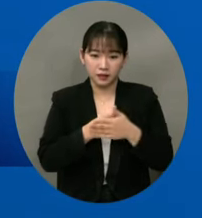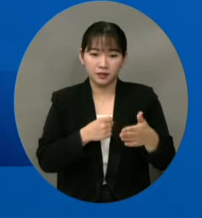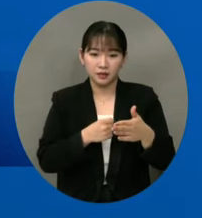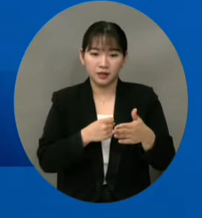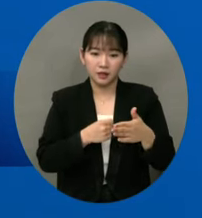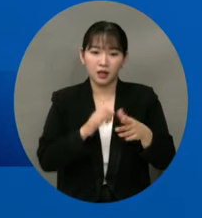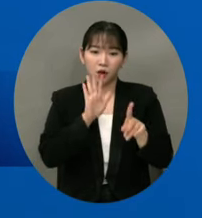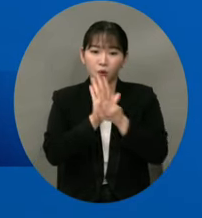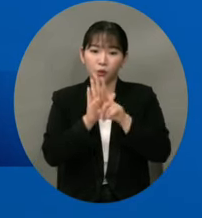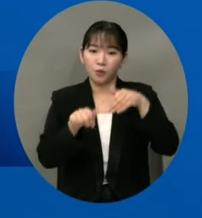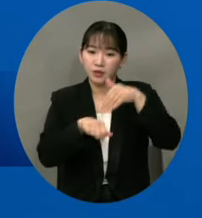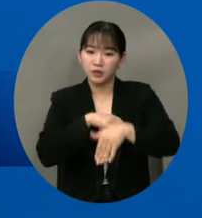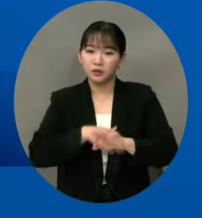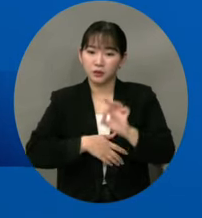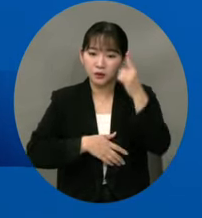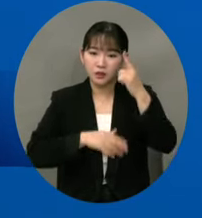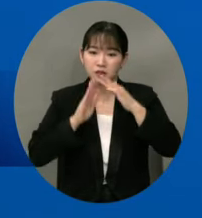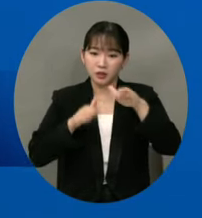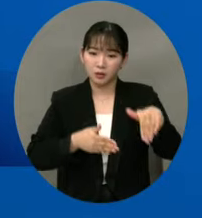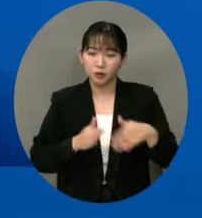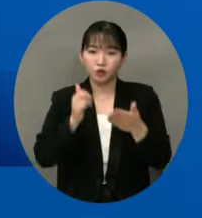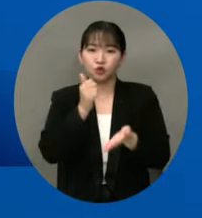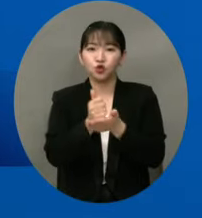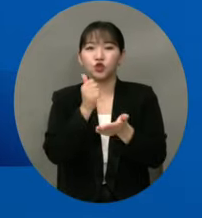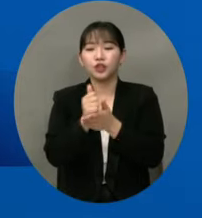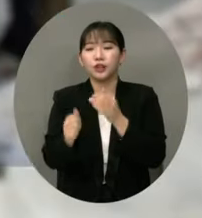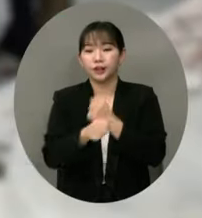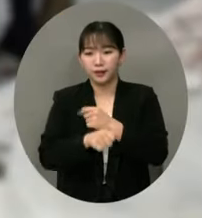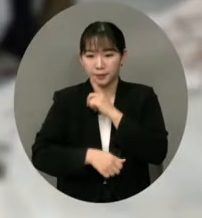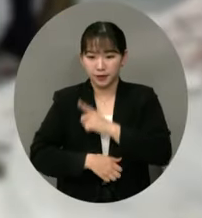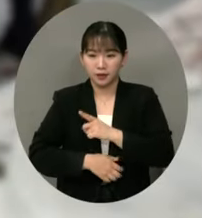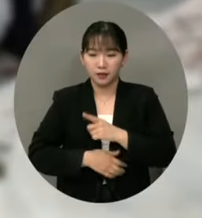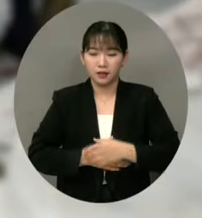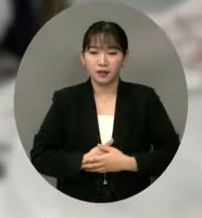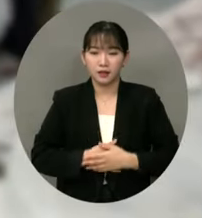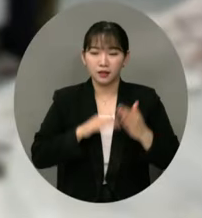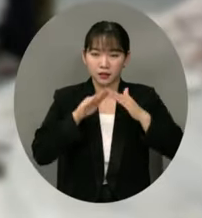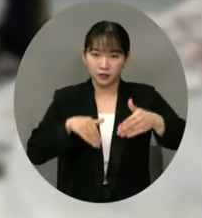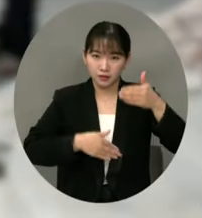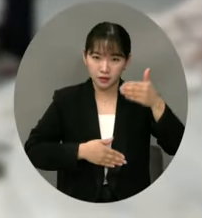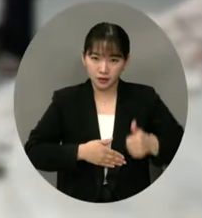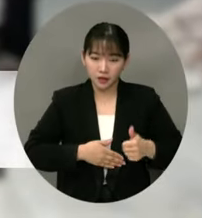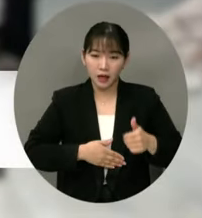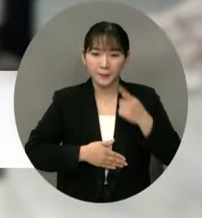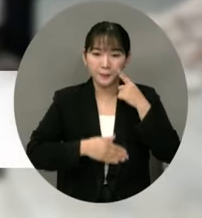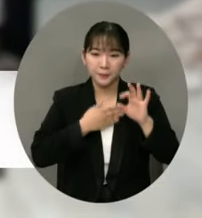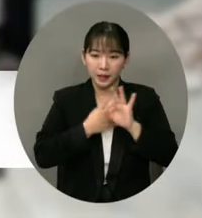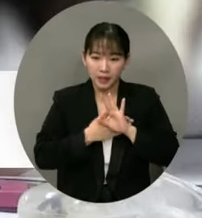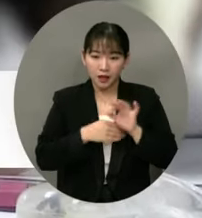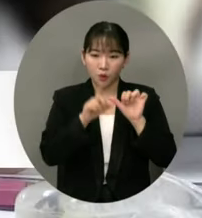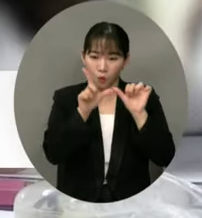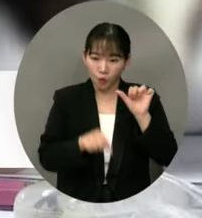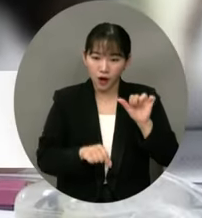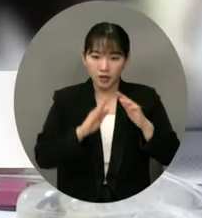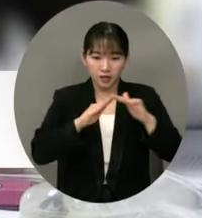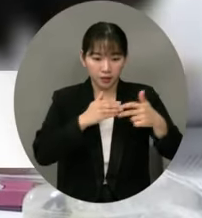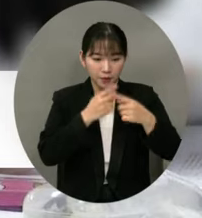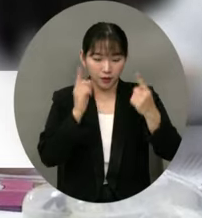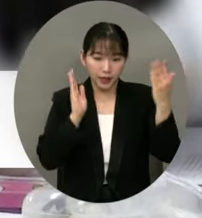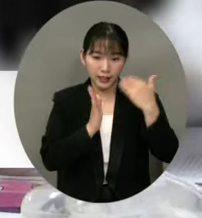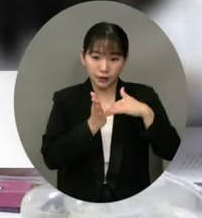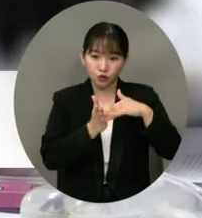공모 방식에 의해서 저희 전라남도는 추천을 한다 이거죠. 김 지사는 만약 5월 중에 전남 의대 정원